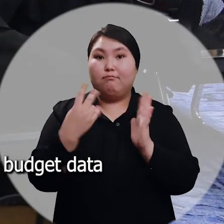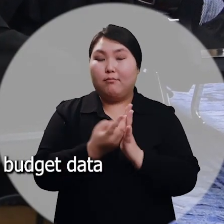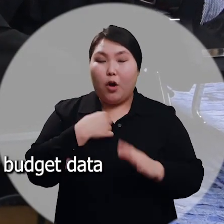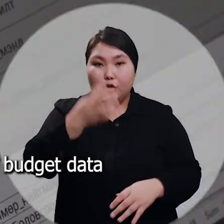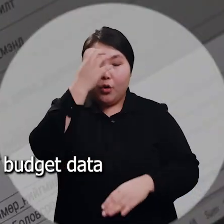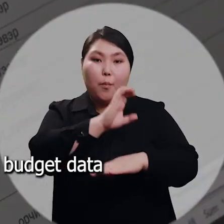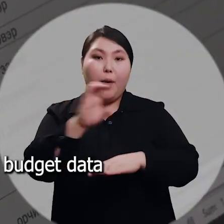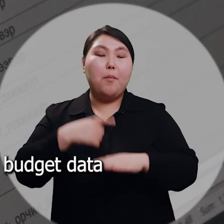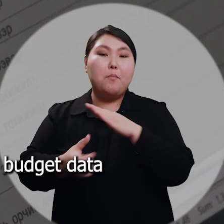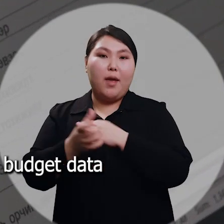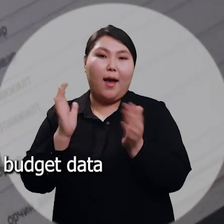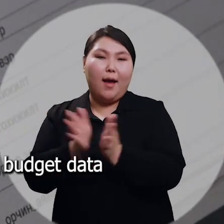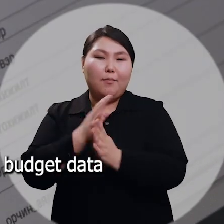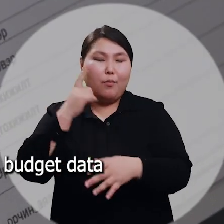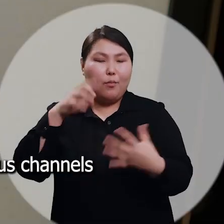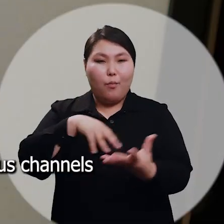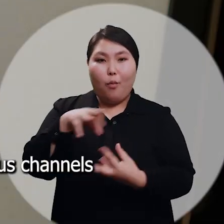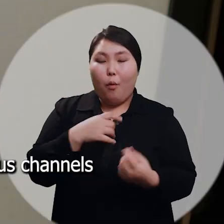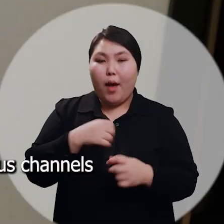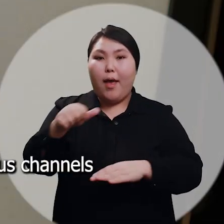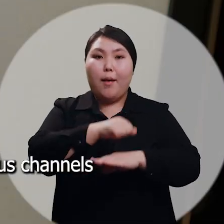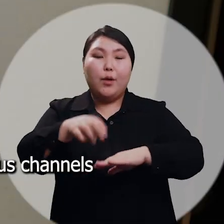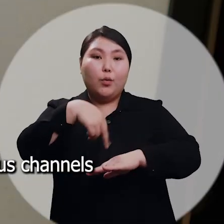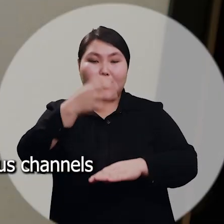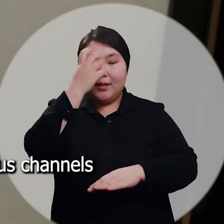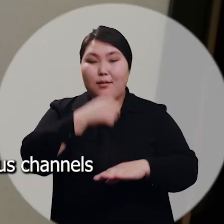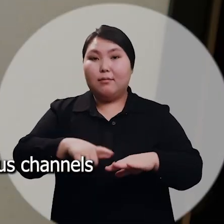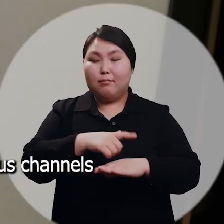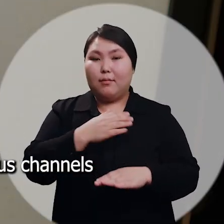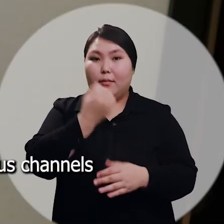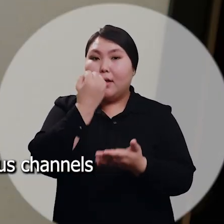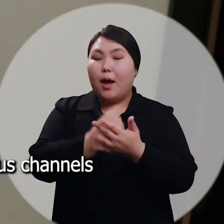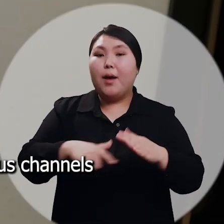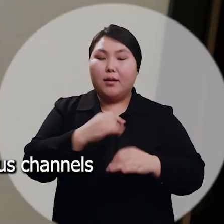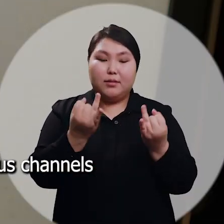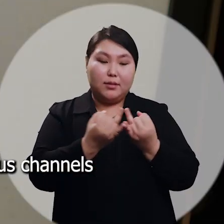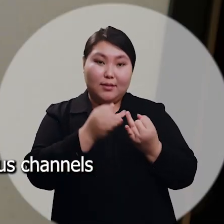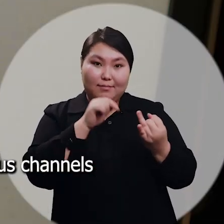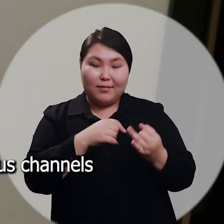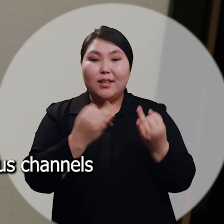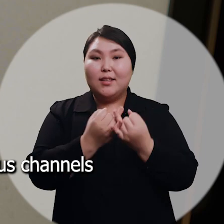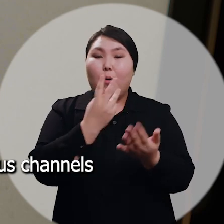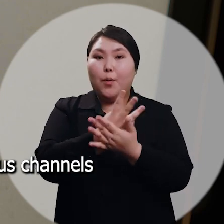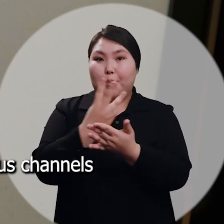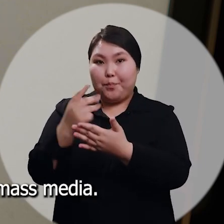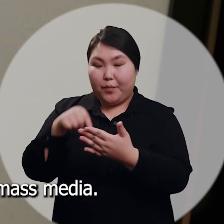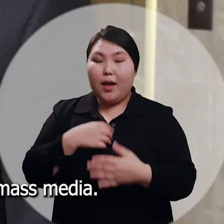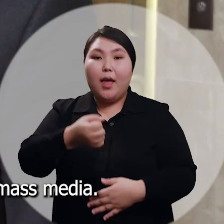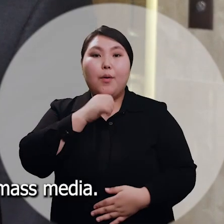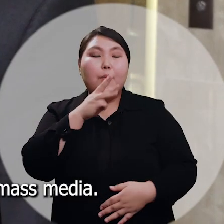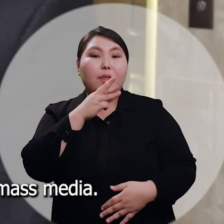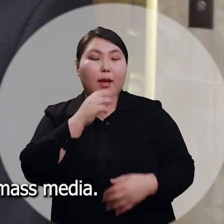төринь байгуулгайм эргэжилт нүүтэээ хамтарм боло басаруулж аэмаг дүүргэин заасага дархоан тамгээн газрэйн Cychym godis boolân, cychym sŵlj,